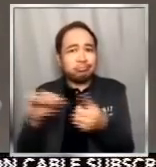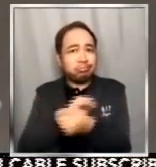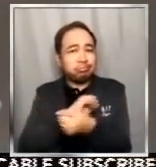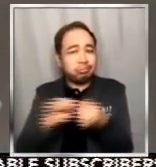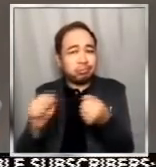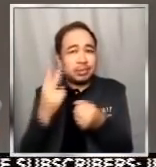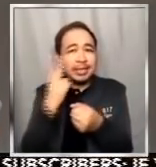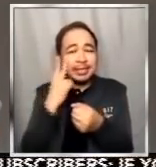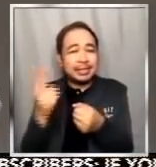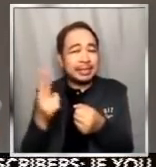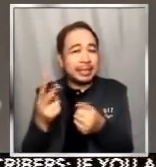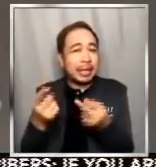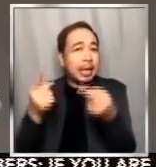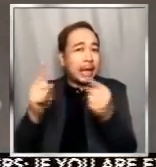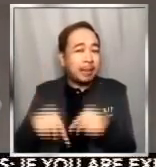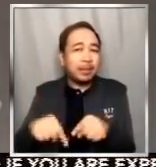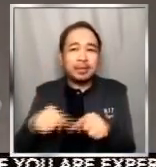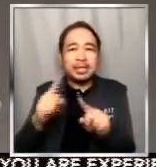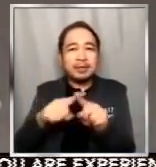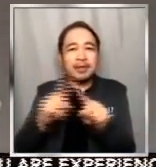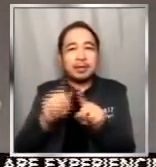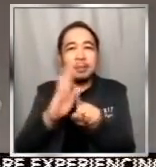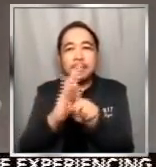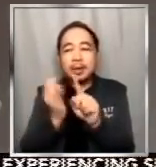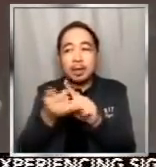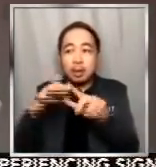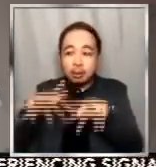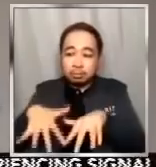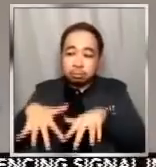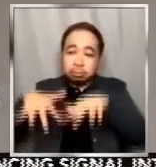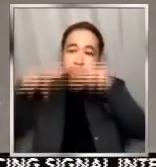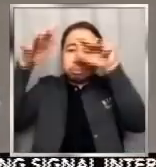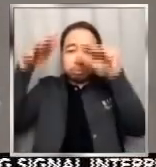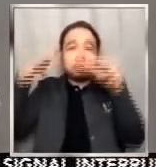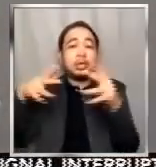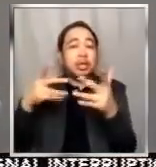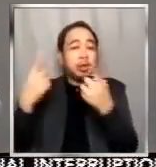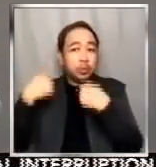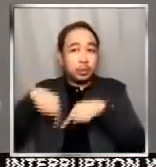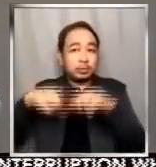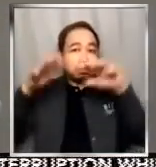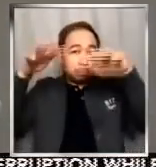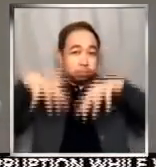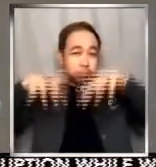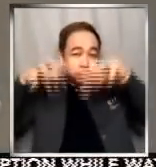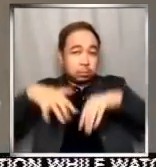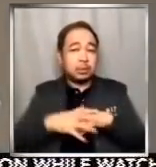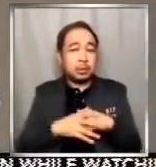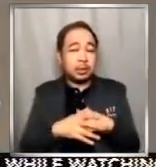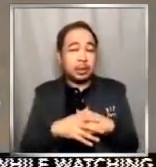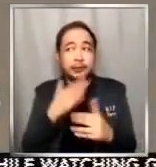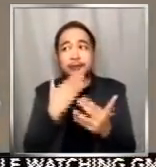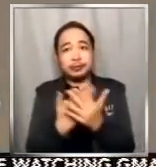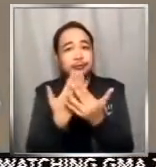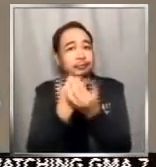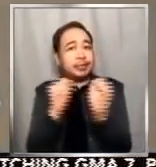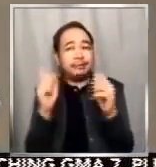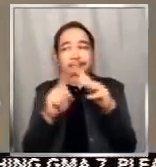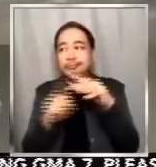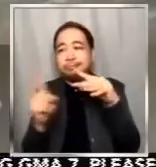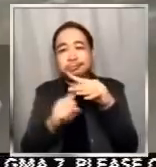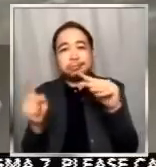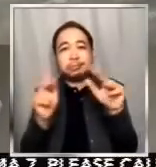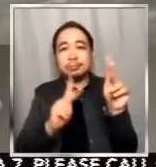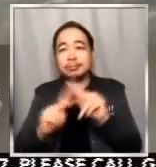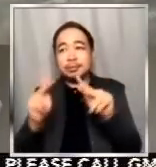ng Gihalo, umapaw ng lagpas tao ang tubig dito sa kasagsagan ng bagyo. Mabuti at nailikas ng maaga ang mga residente sa mataas na